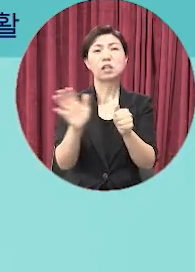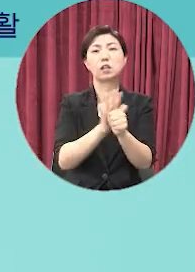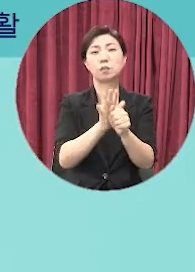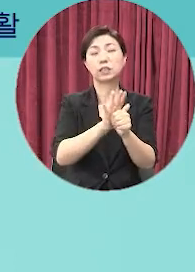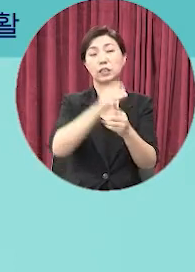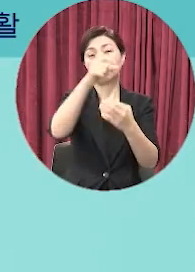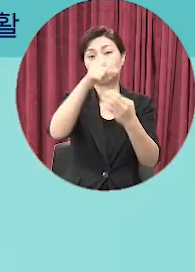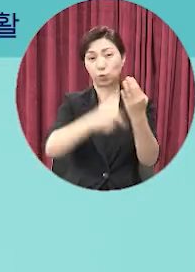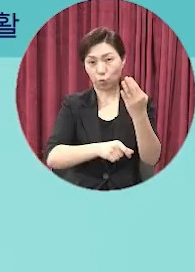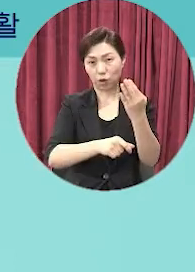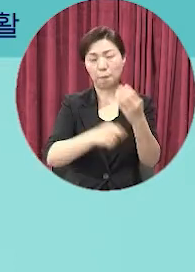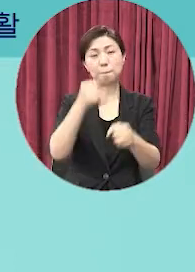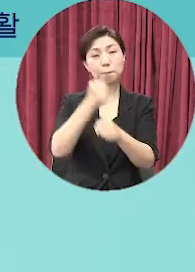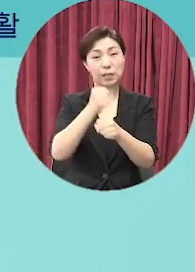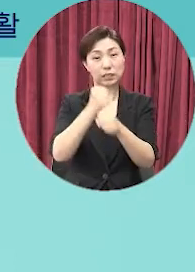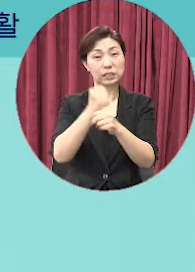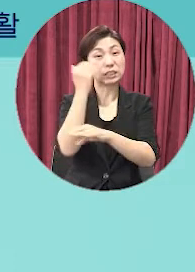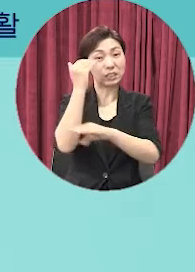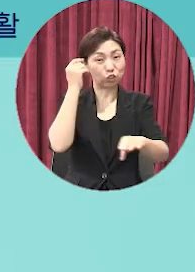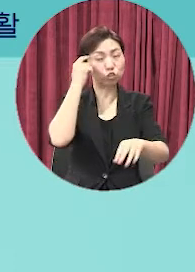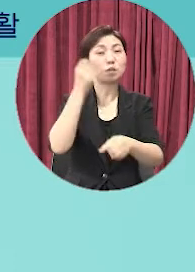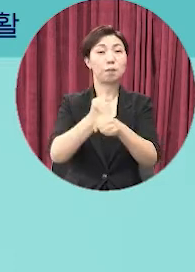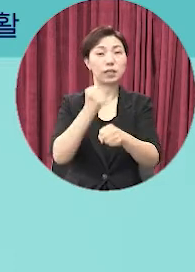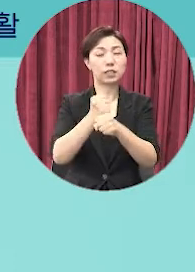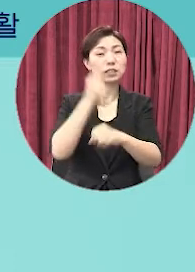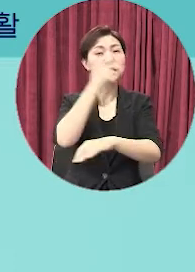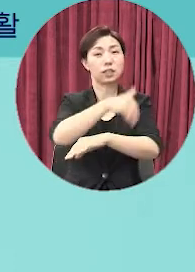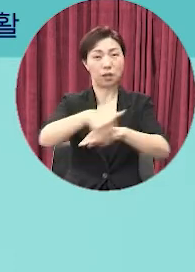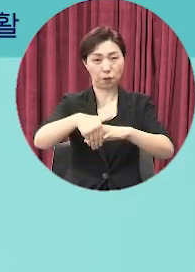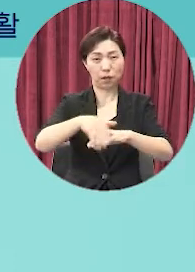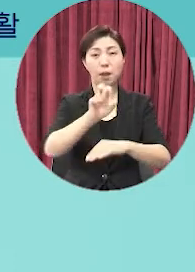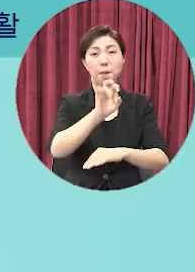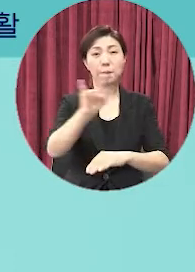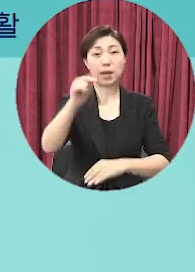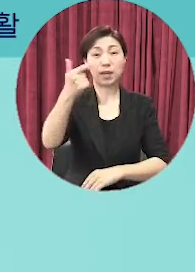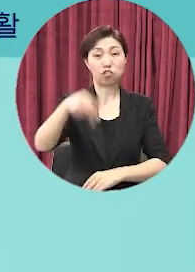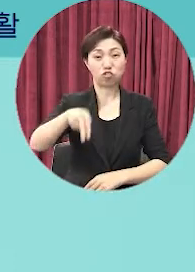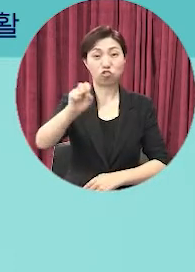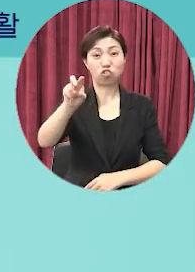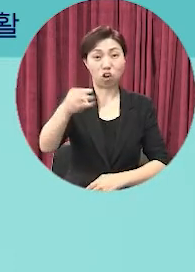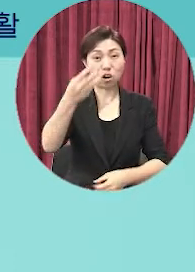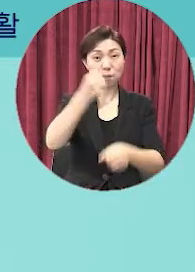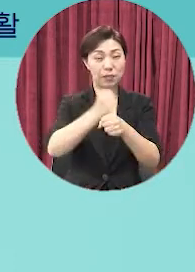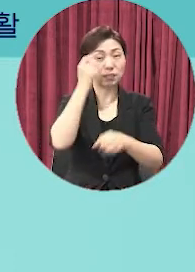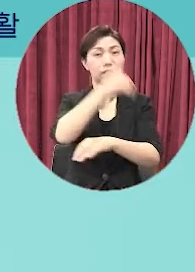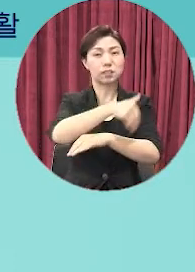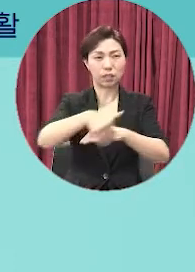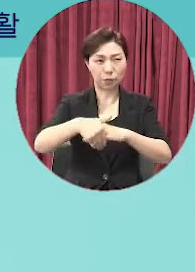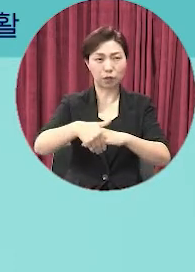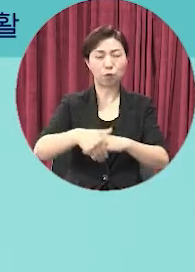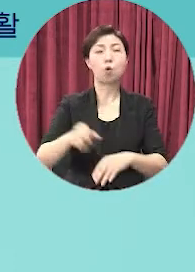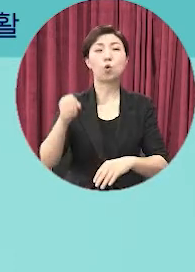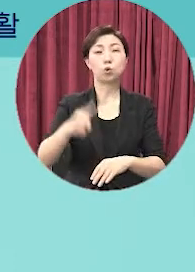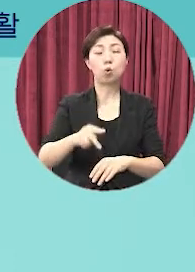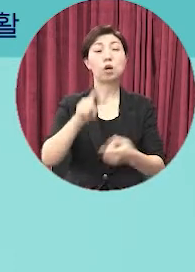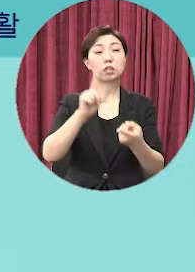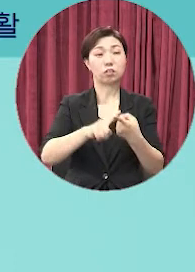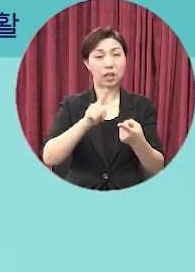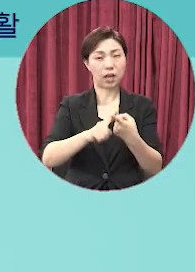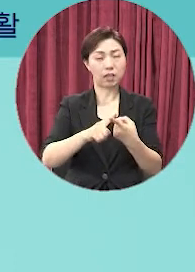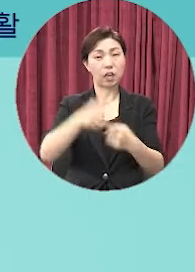종류, 방법, 그 다음에 그 건강보건 서비스를 적용할 때 판단 기준을 이제 세 가지의 어떤